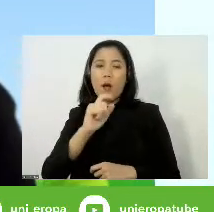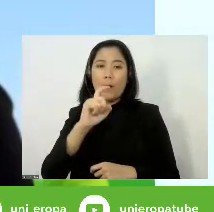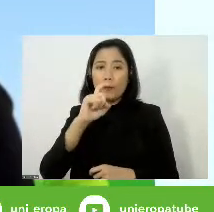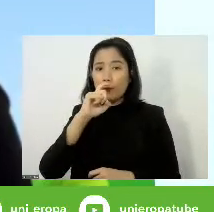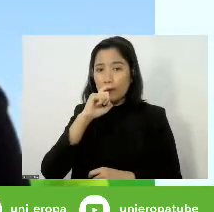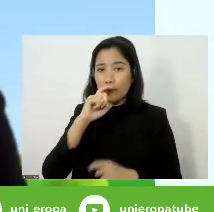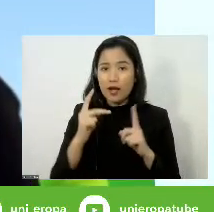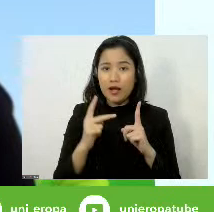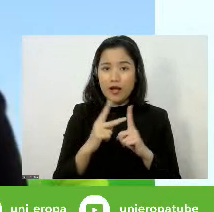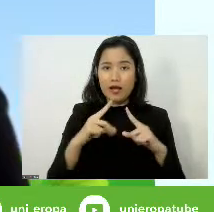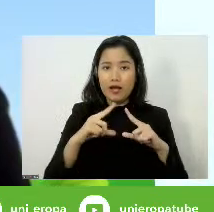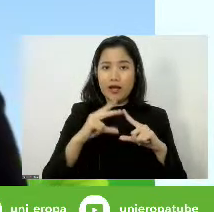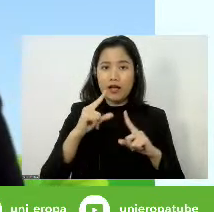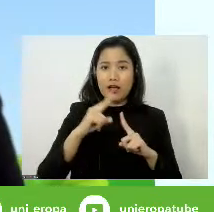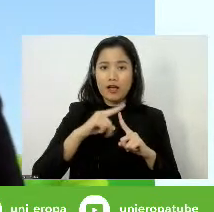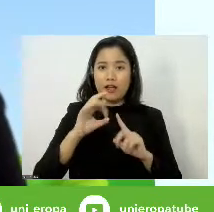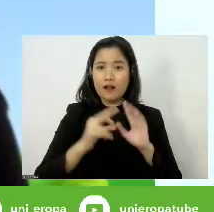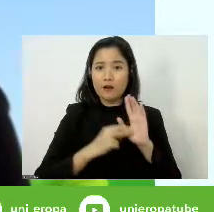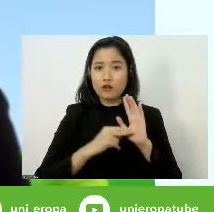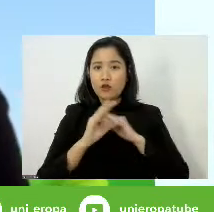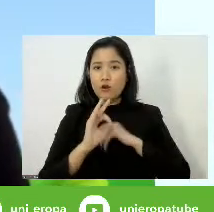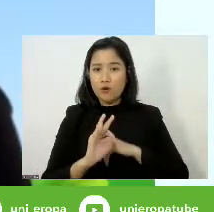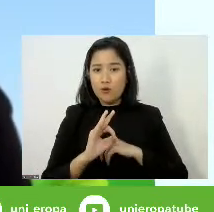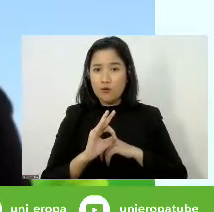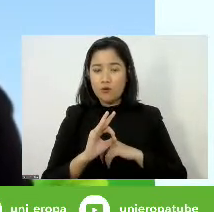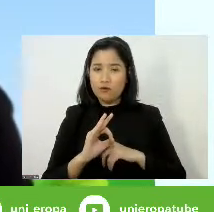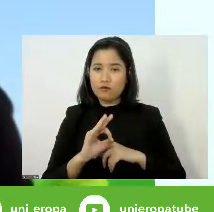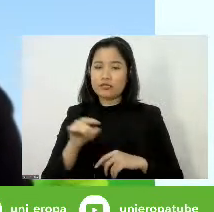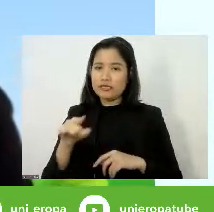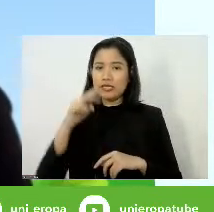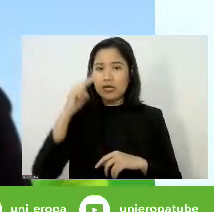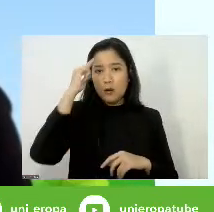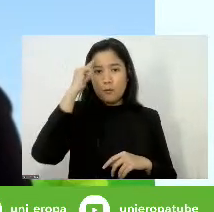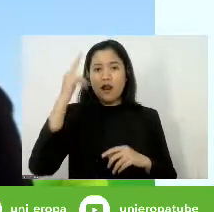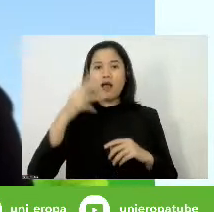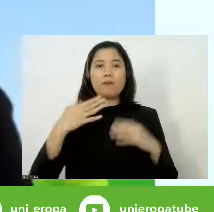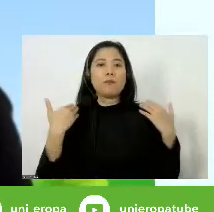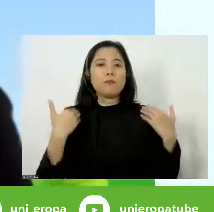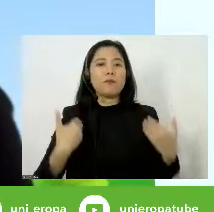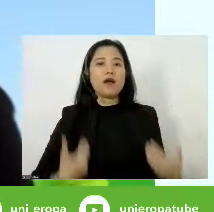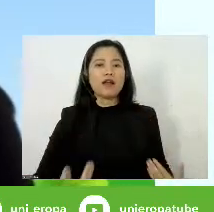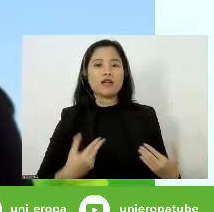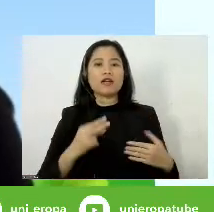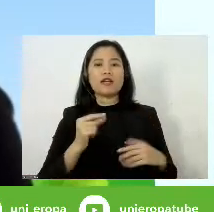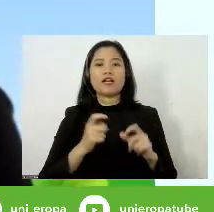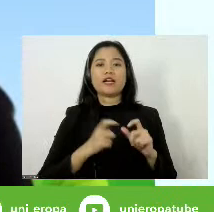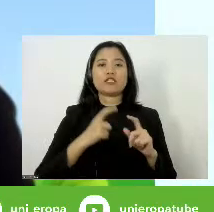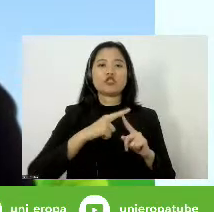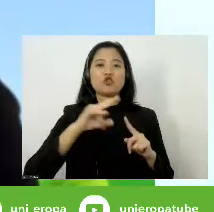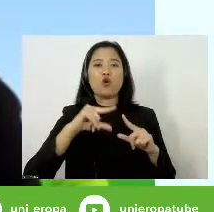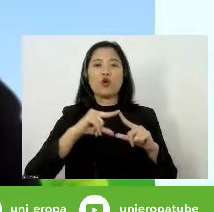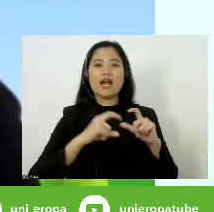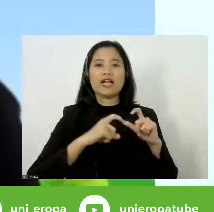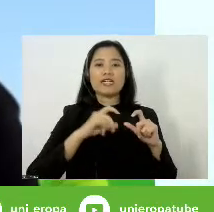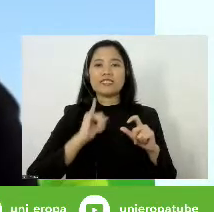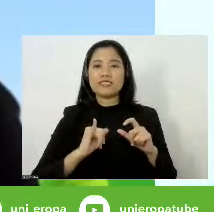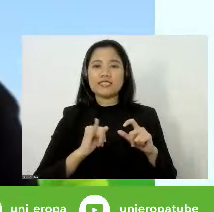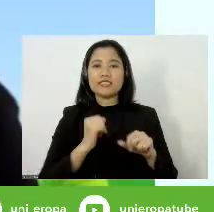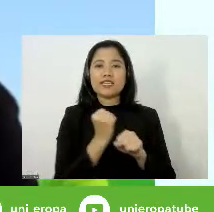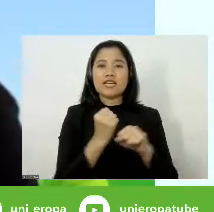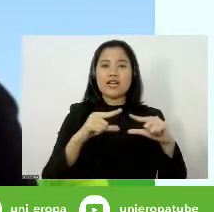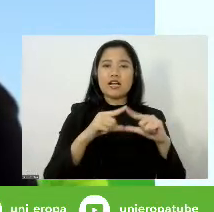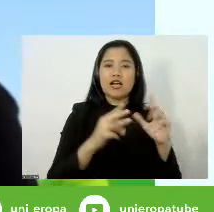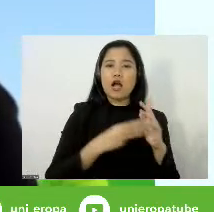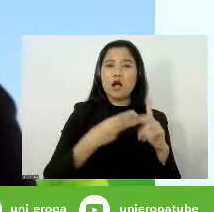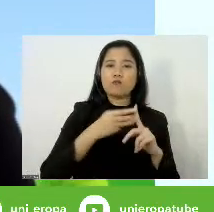Hartono prawiraatmadja satu Kepala Badan restorasi gambut dan mangrove yang diwakilkan oleh Bapak